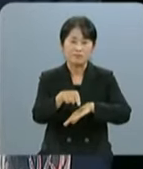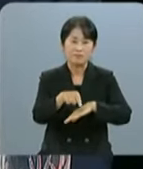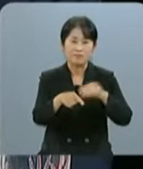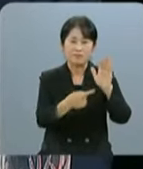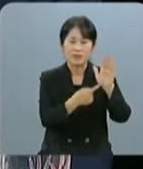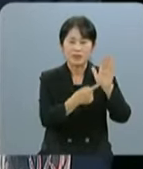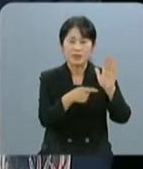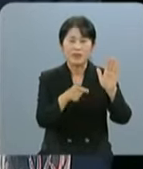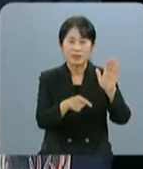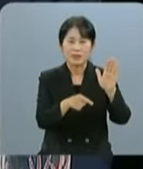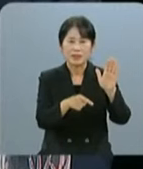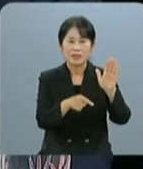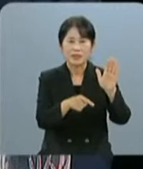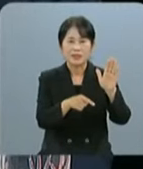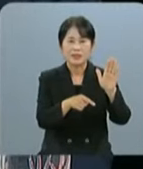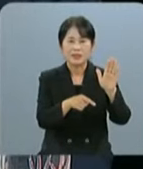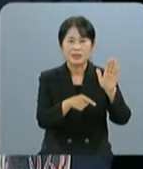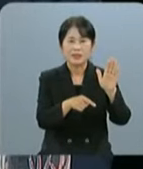얼마나